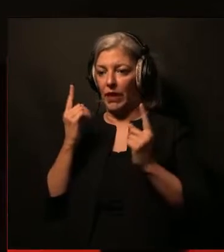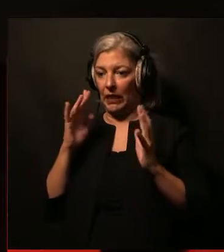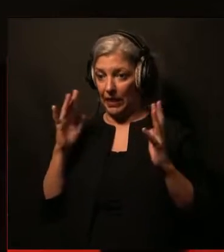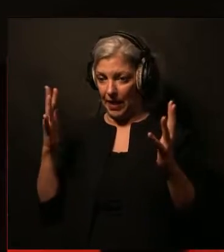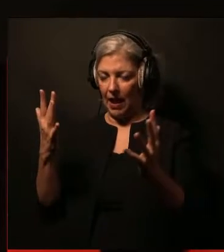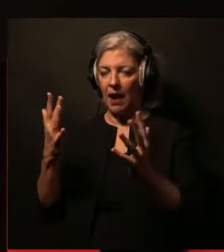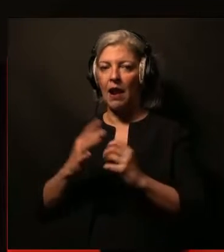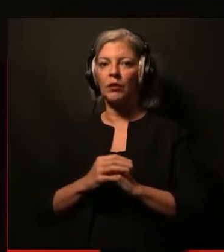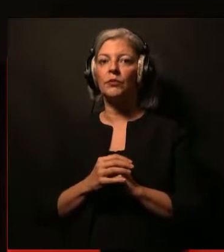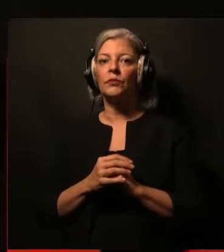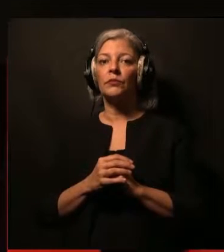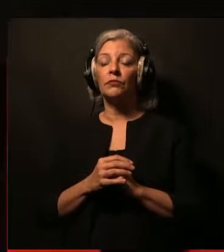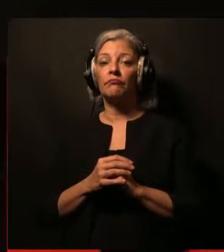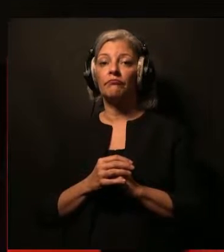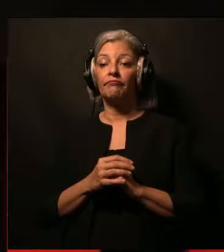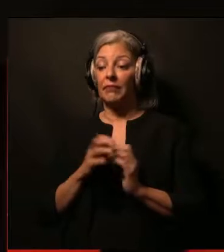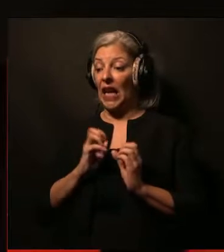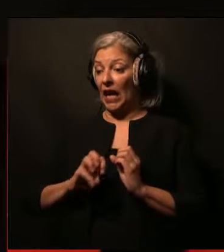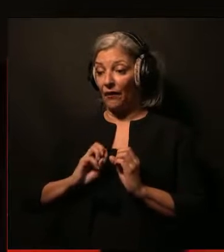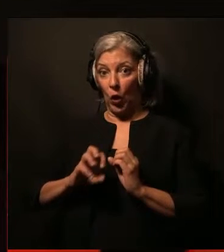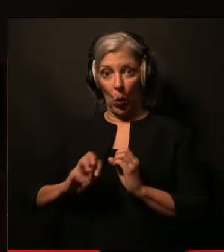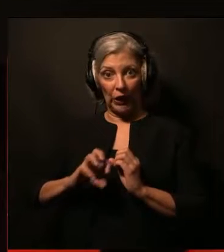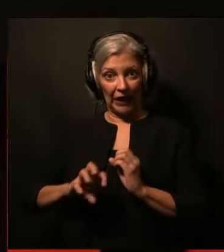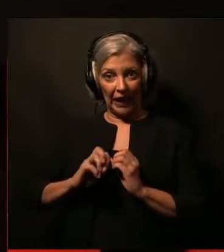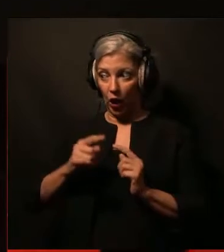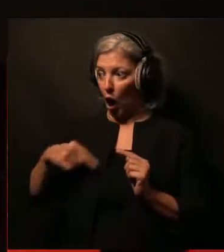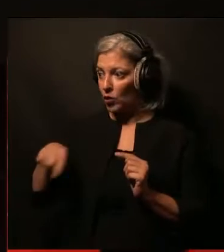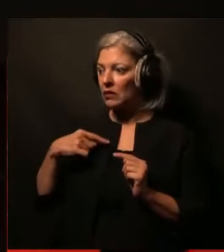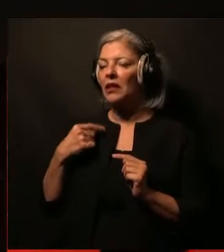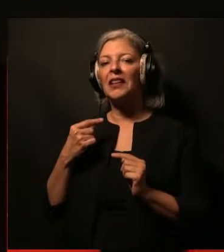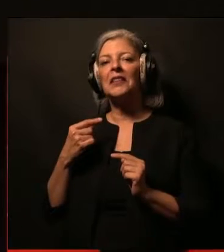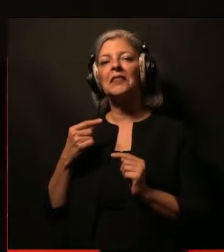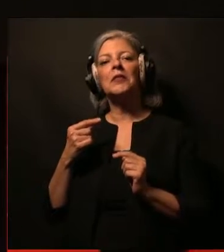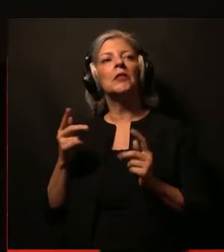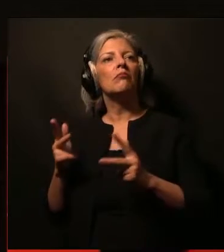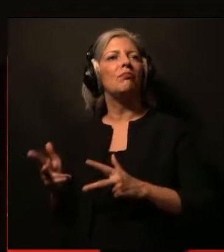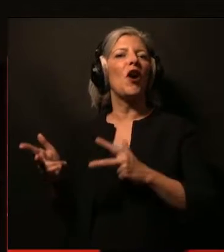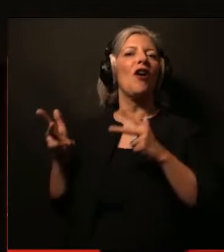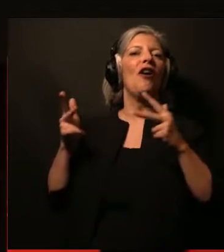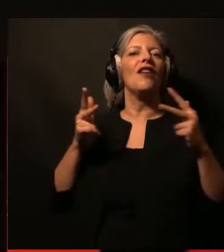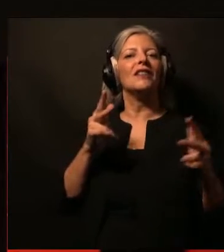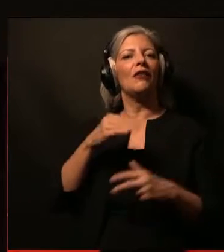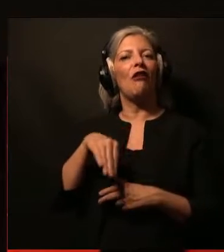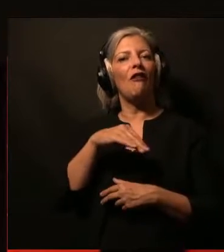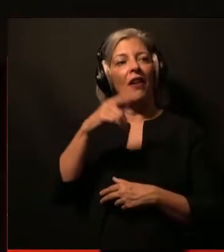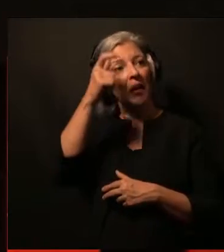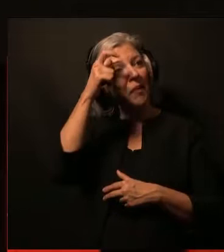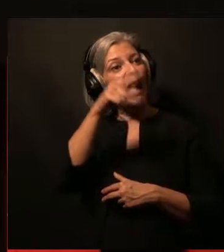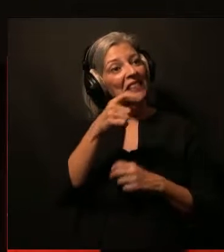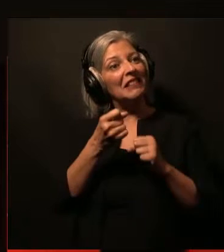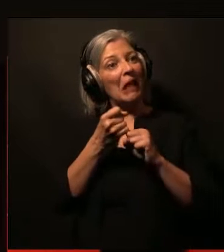Anche perché non sempre i nostri rifiuti vengono spediti in paesi che hanno le tecnologie e la democrazia